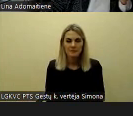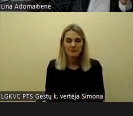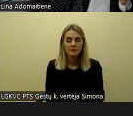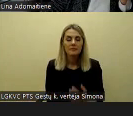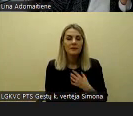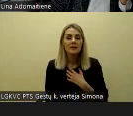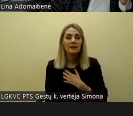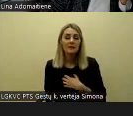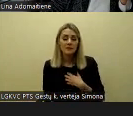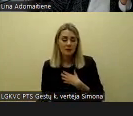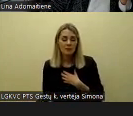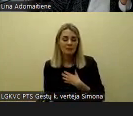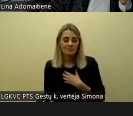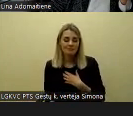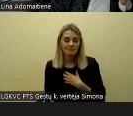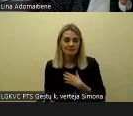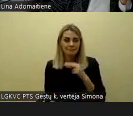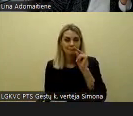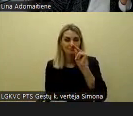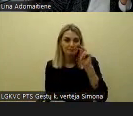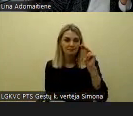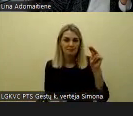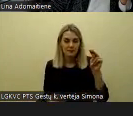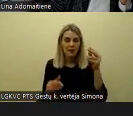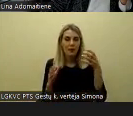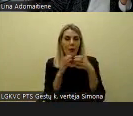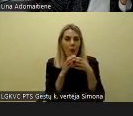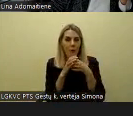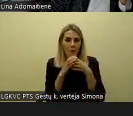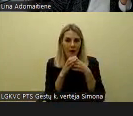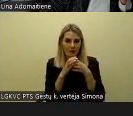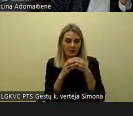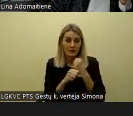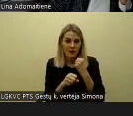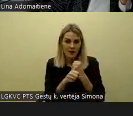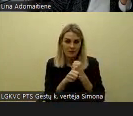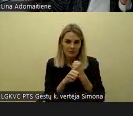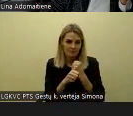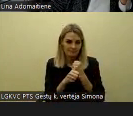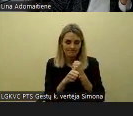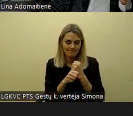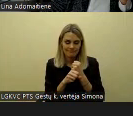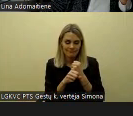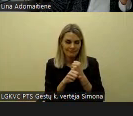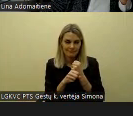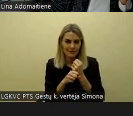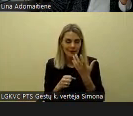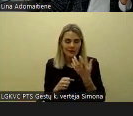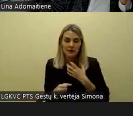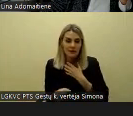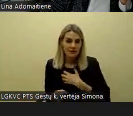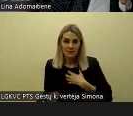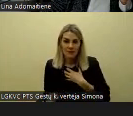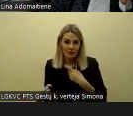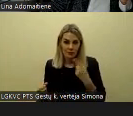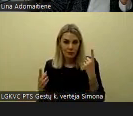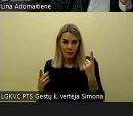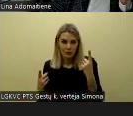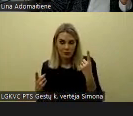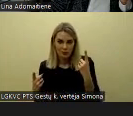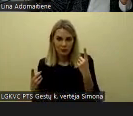Svarbu turbūt paminėti, kad komandinis darbas yra kertinis, lemiamas. Kalbant